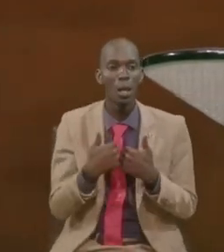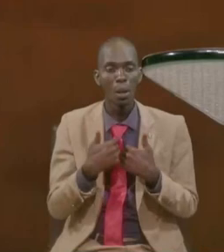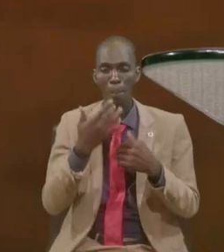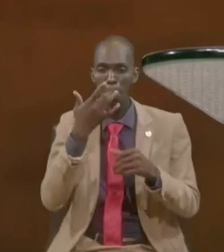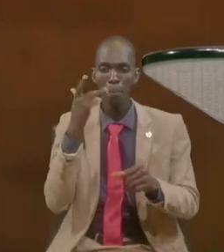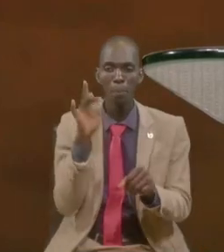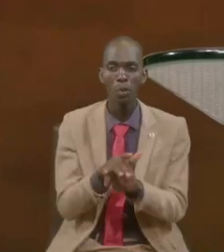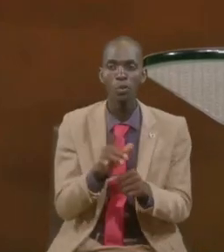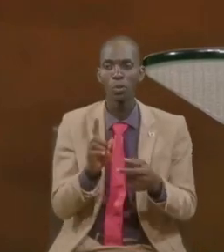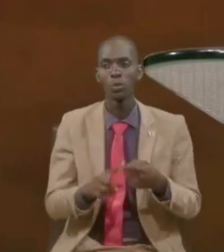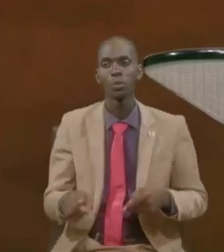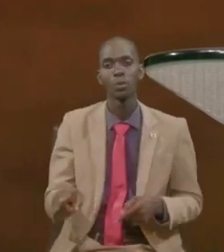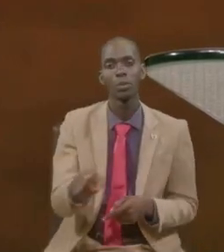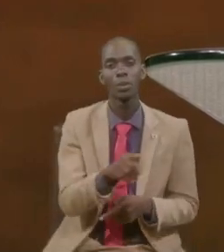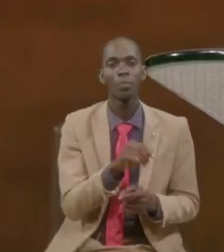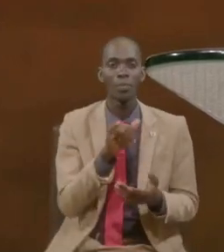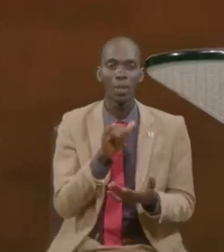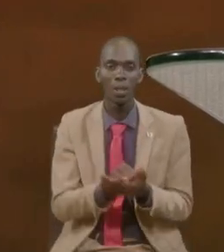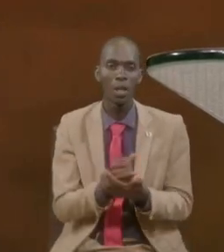à ceux qui l'aiment?